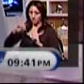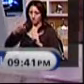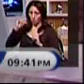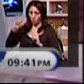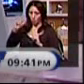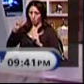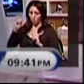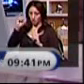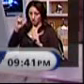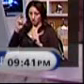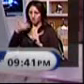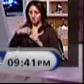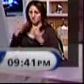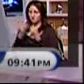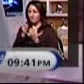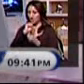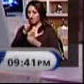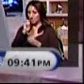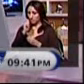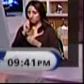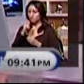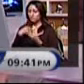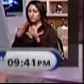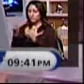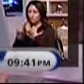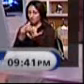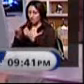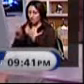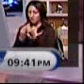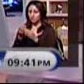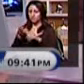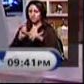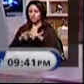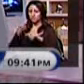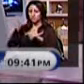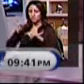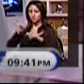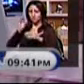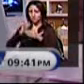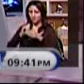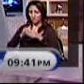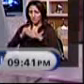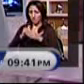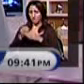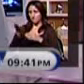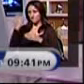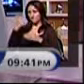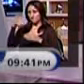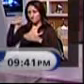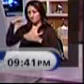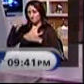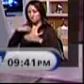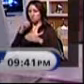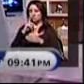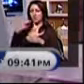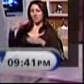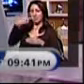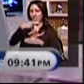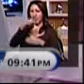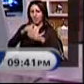الانتخابات للأسف الشديد وقعنا في هذا الاختيار البائس بين النظام القديم وبين الإخوان المسلمين. أنا من الذين قطعوا الانتخابات